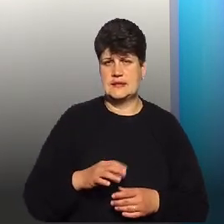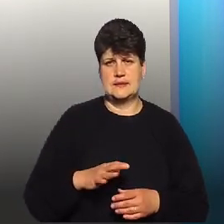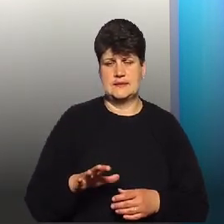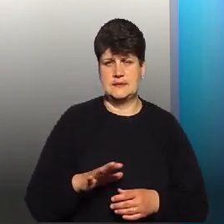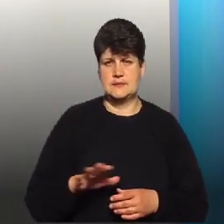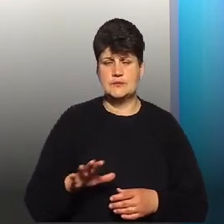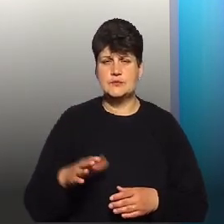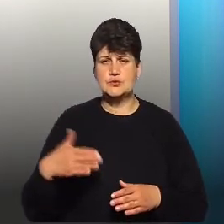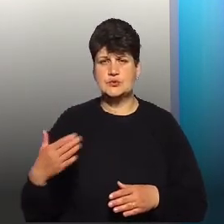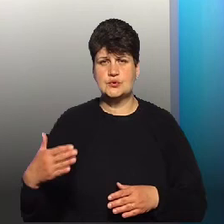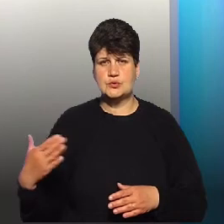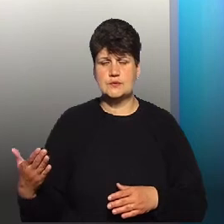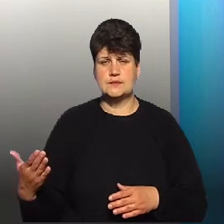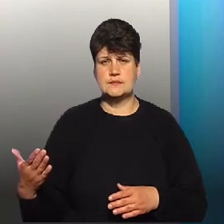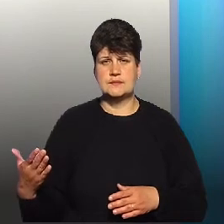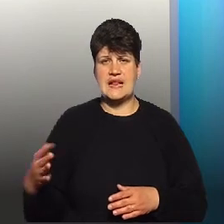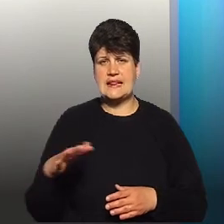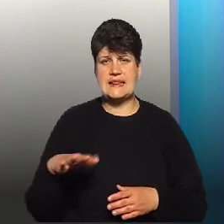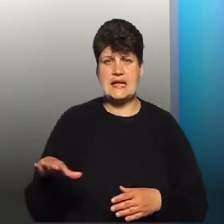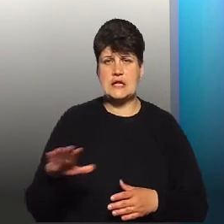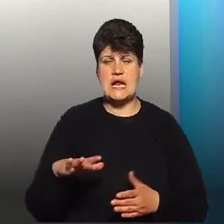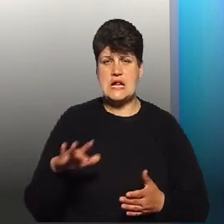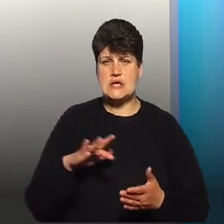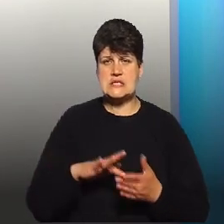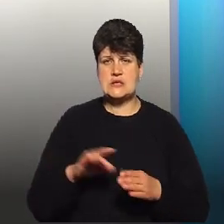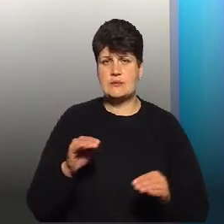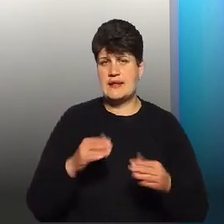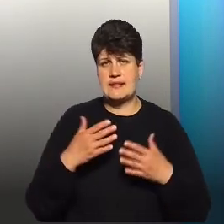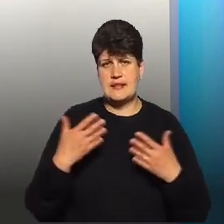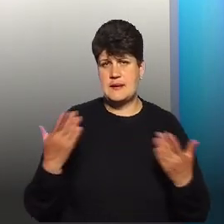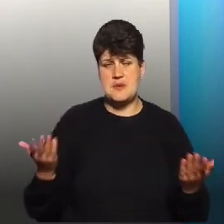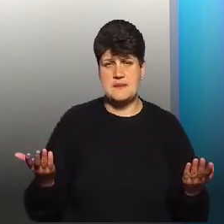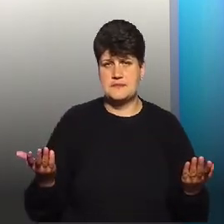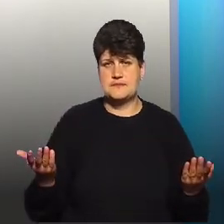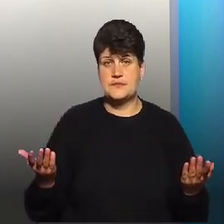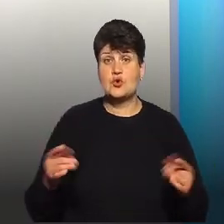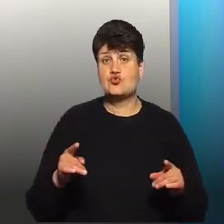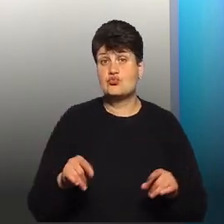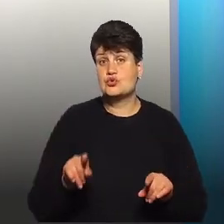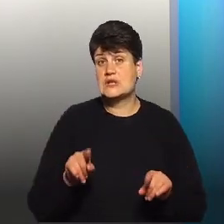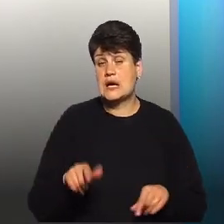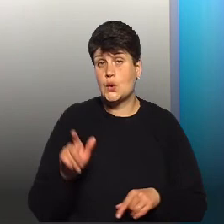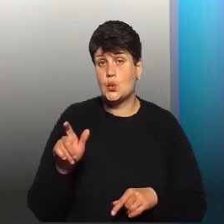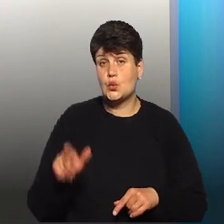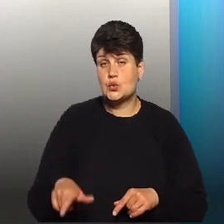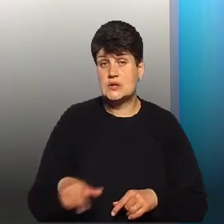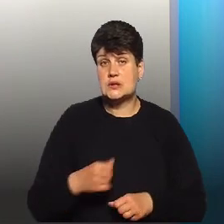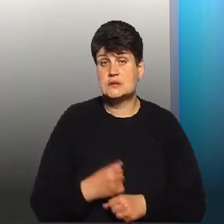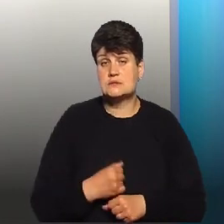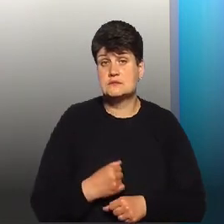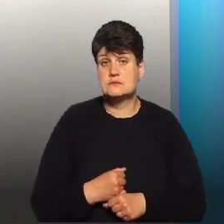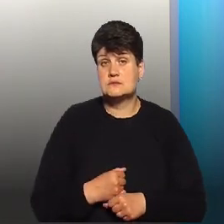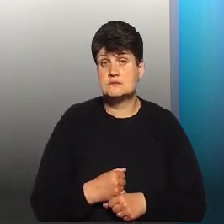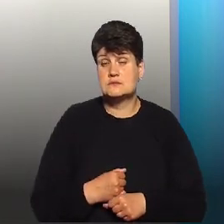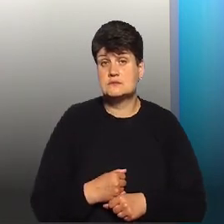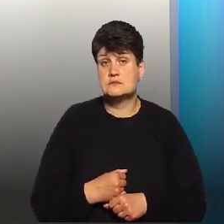боку територіального центру комплектування немає. Чому так людина скоїла такий